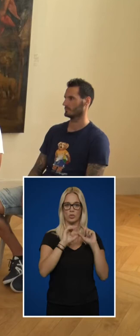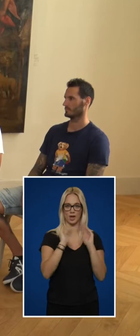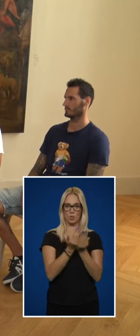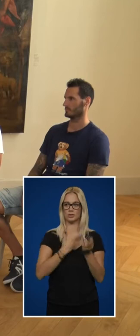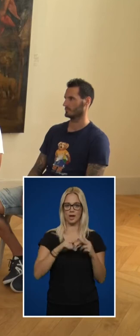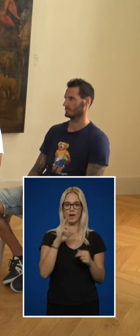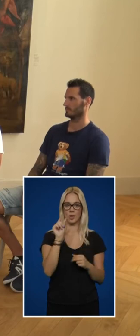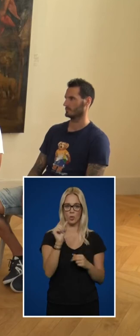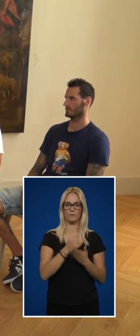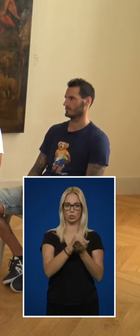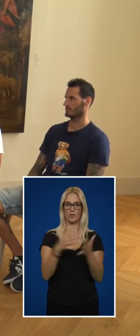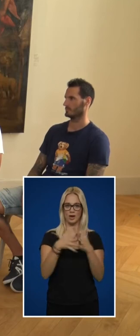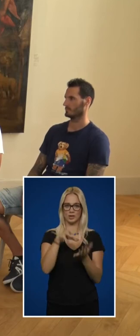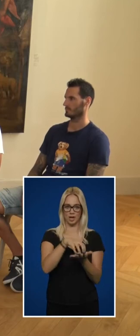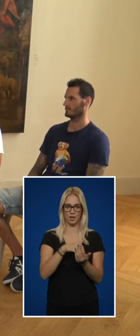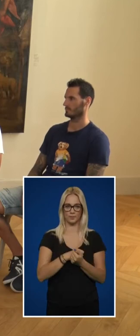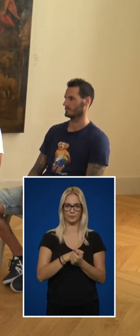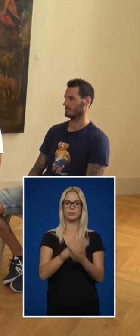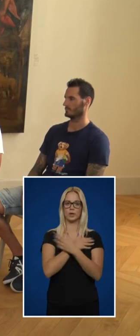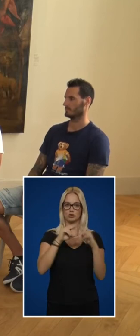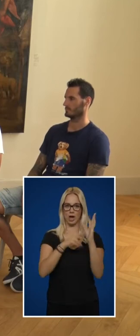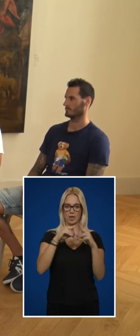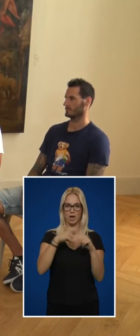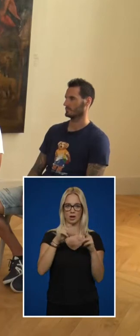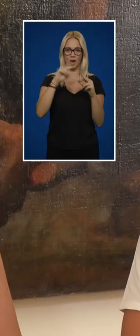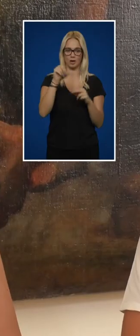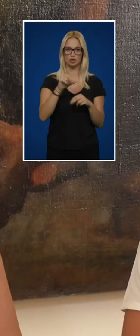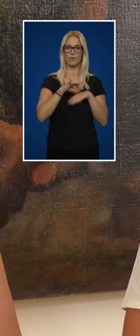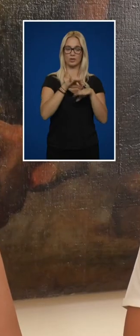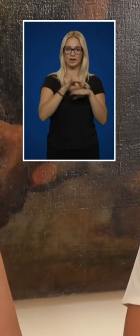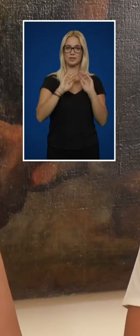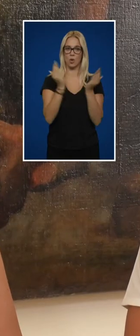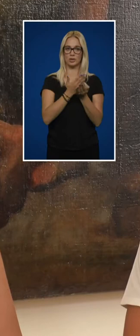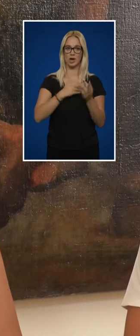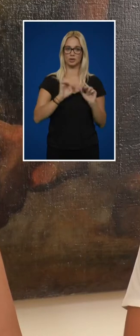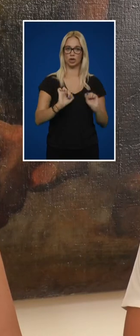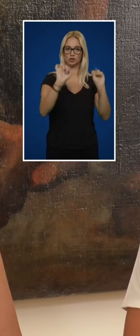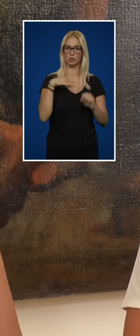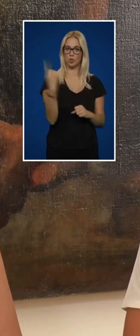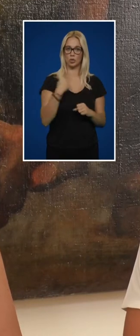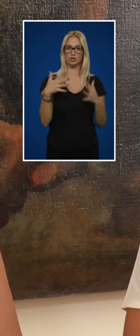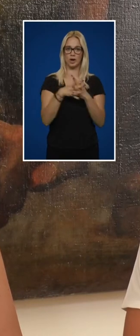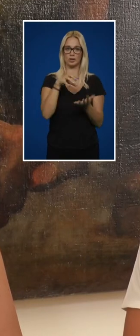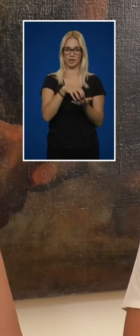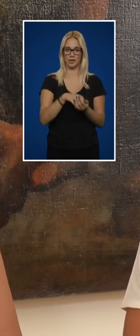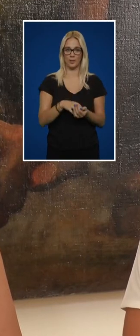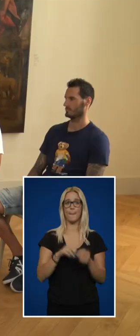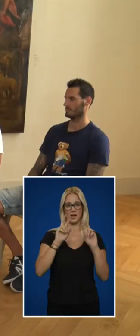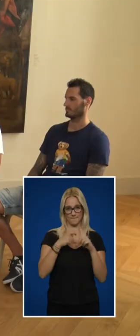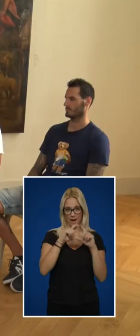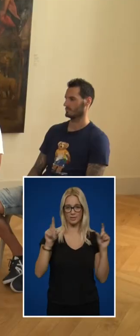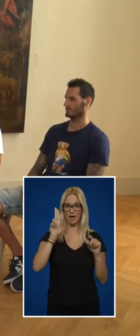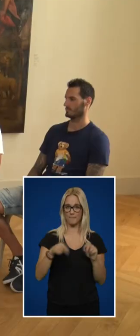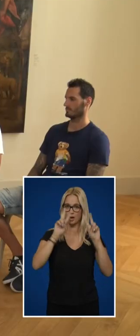Zadra. Dobar dan. Žana Klarić, voditeljica odjela za zaštitu okoliša grada Zadra. Dobar dan. A kako